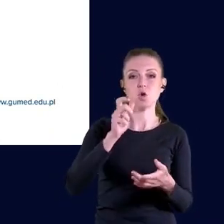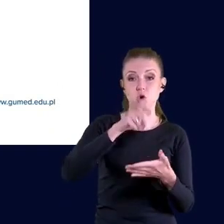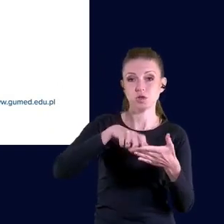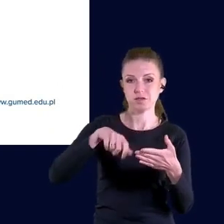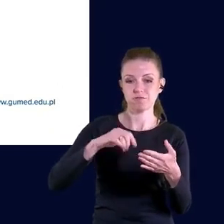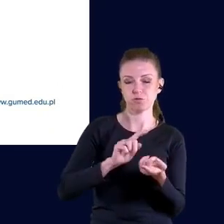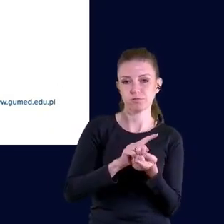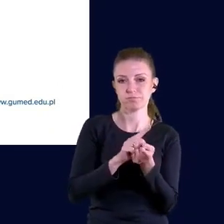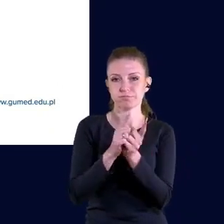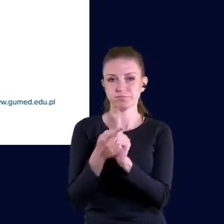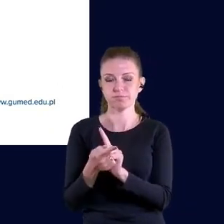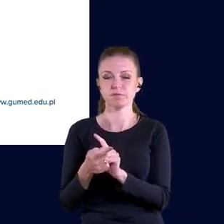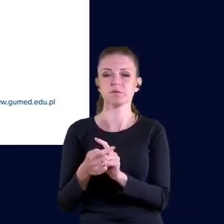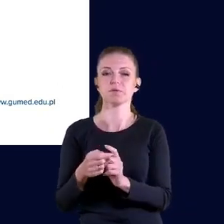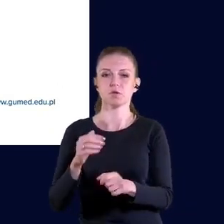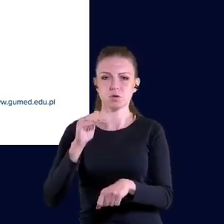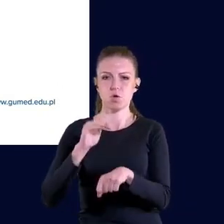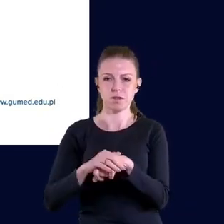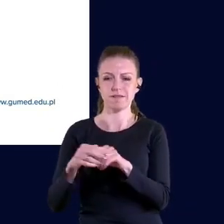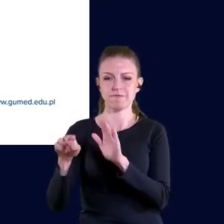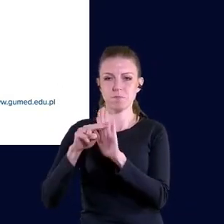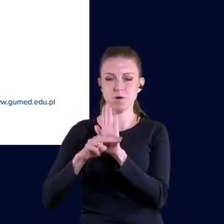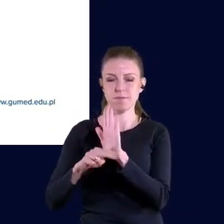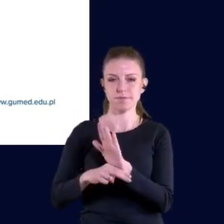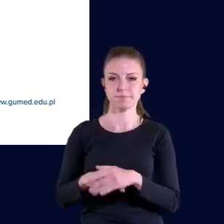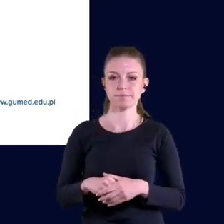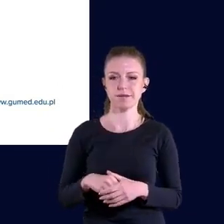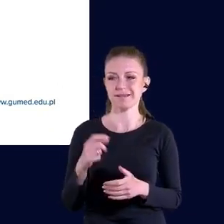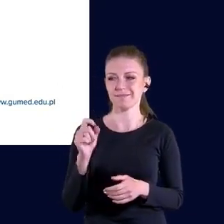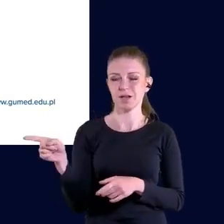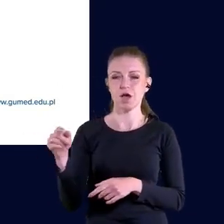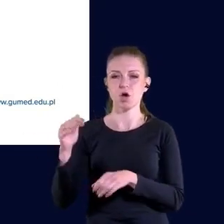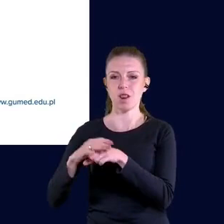standardu o tym za chwilę